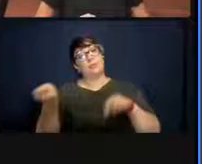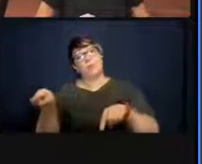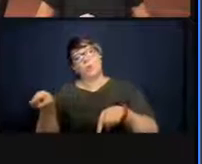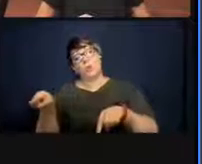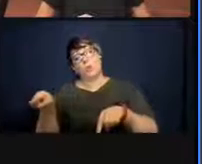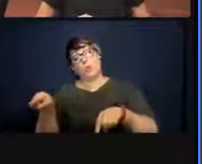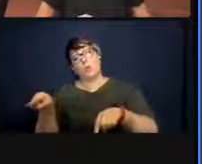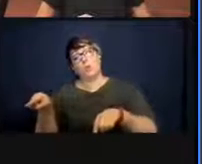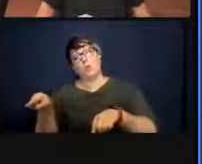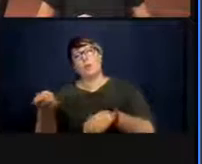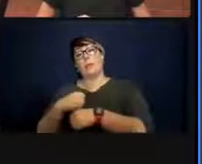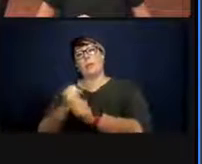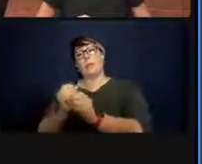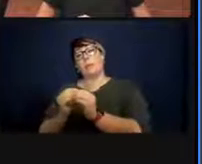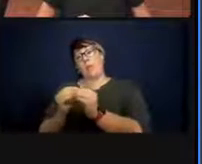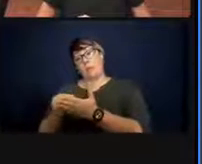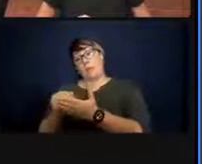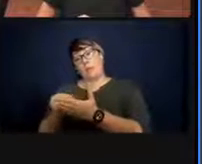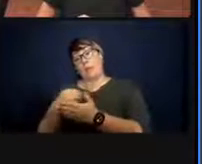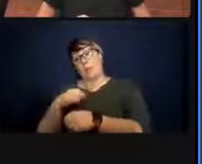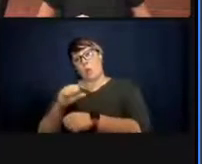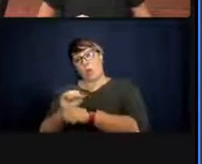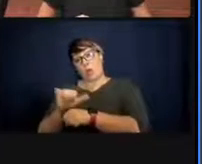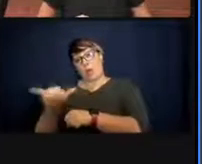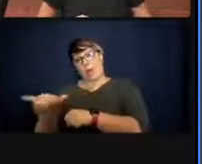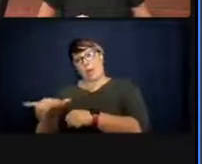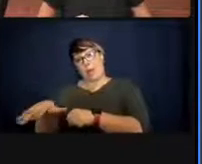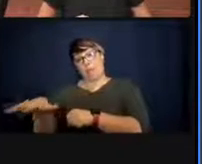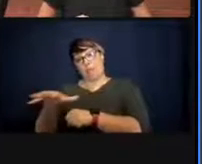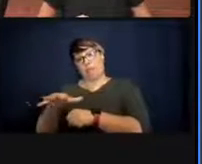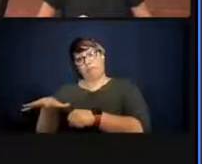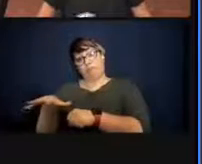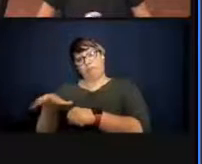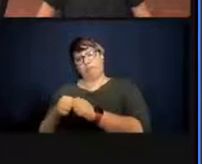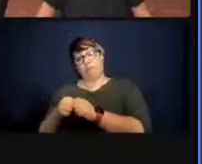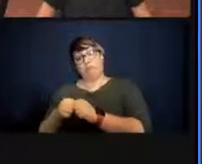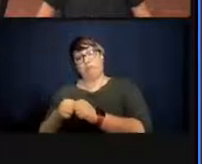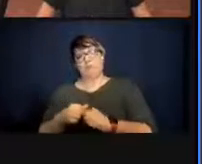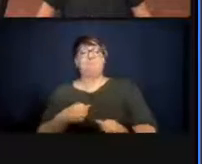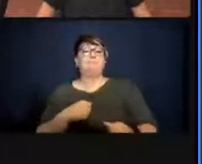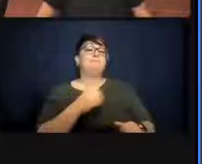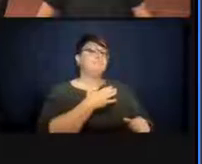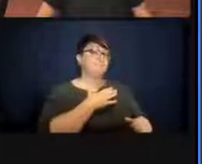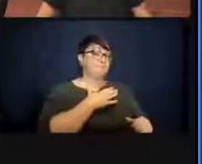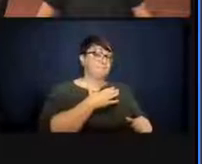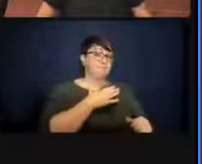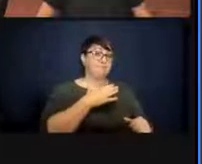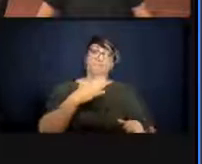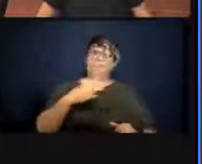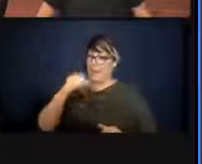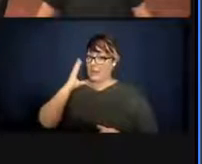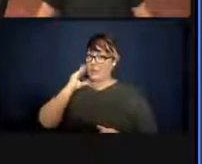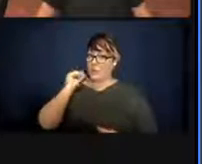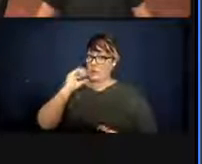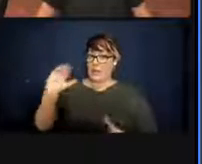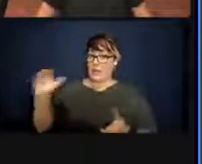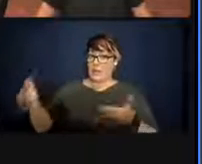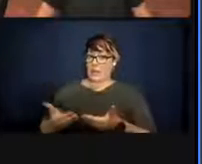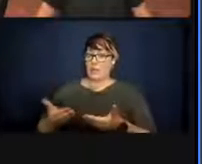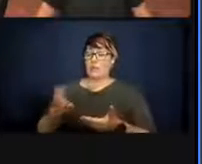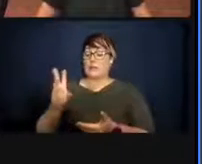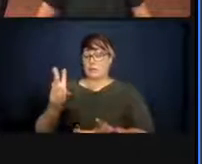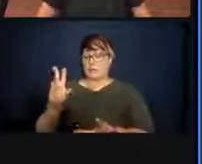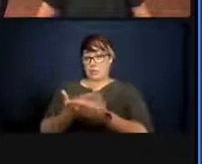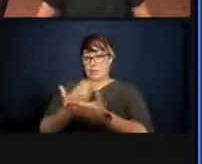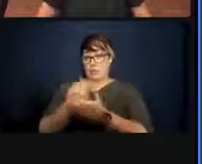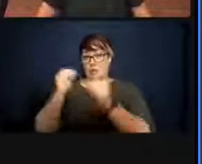مستعدون للتعليم، فهم فقط يريدون جني الأموال من خلال العمل في هذا المجال؟ وفقا لخبرتي